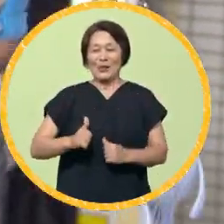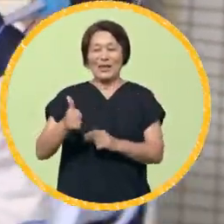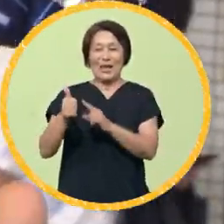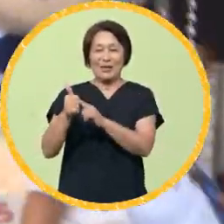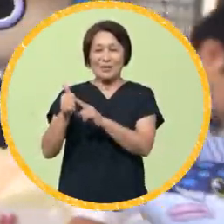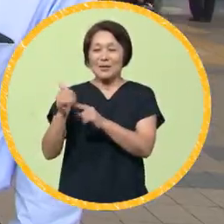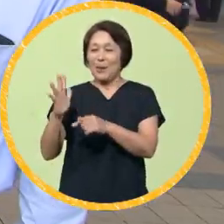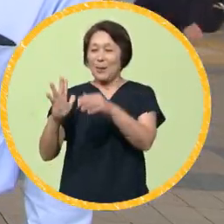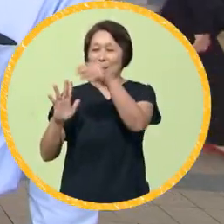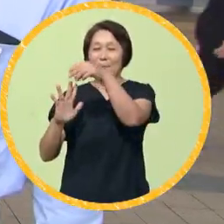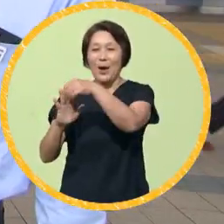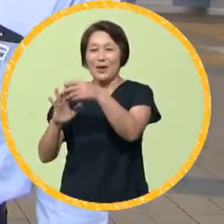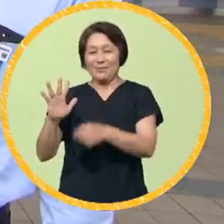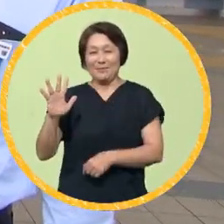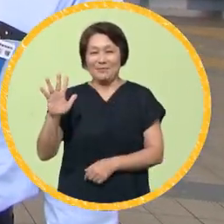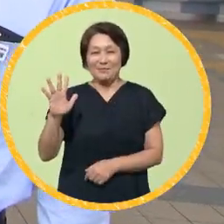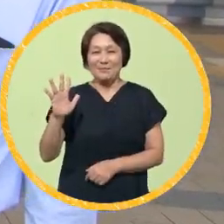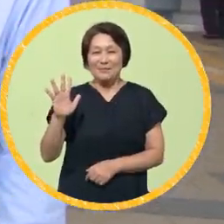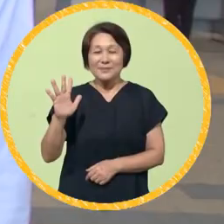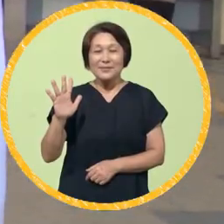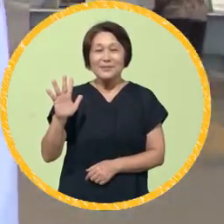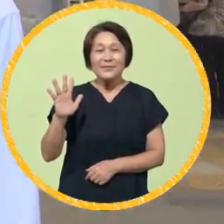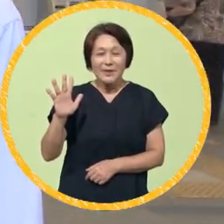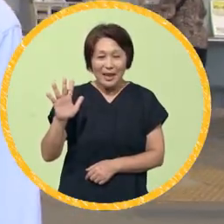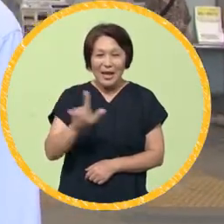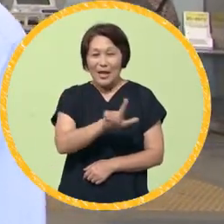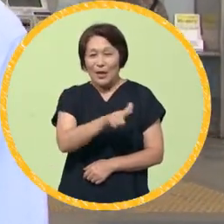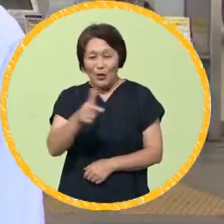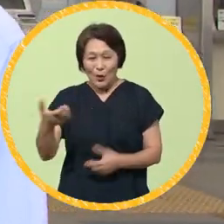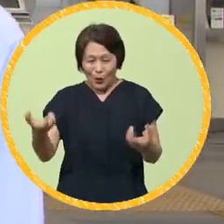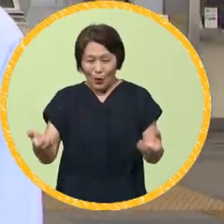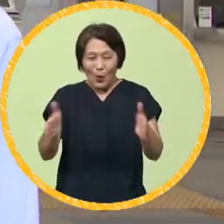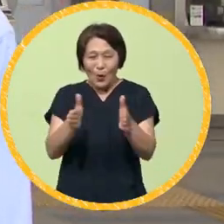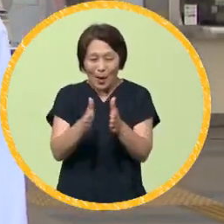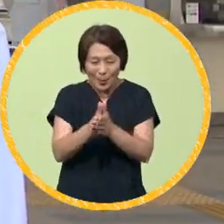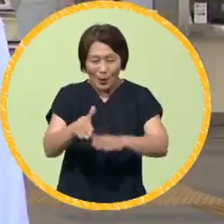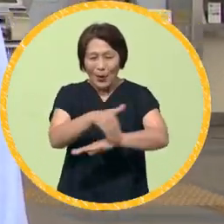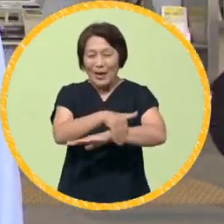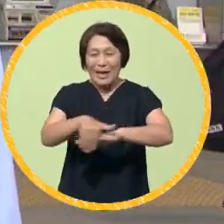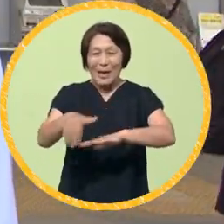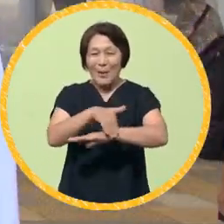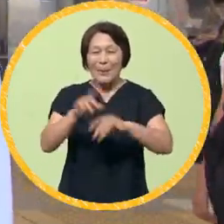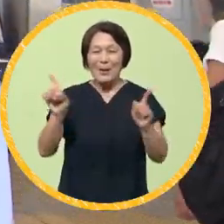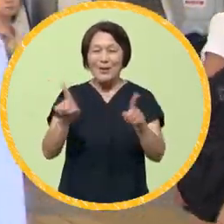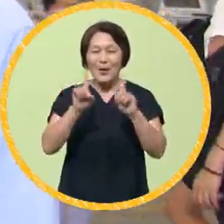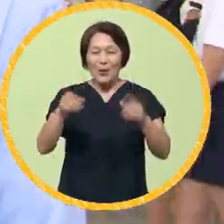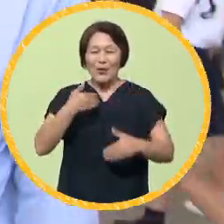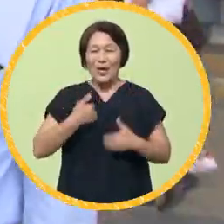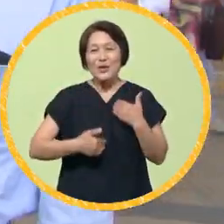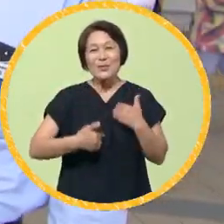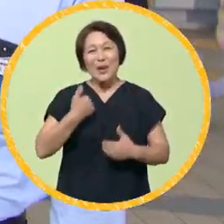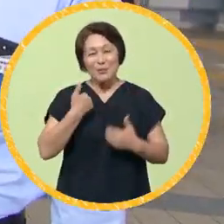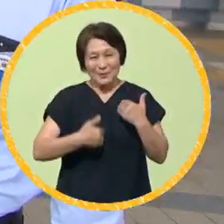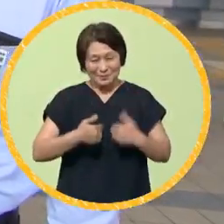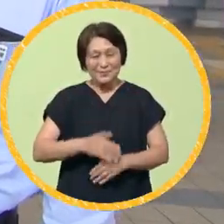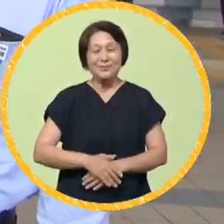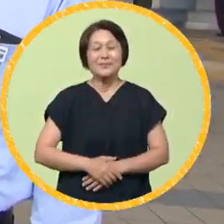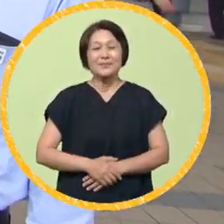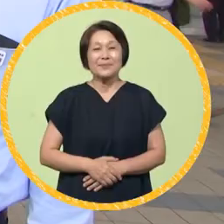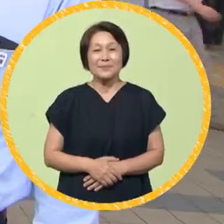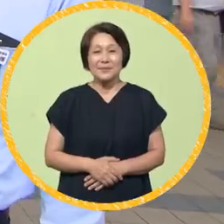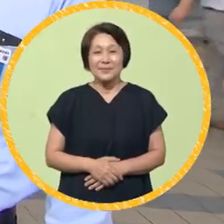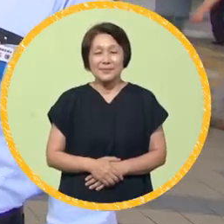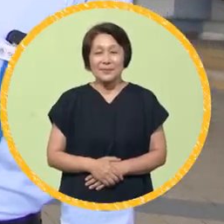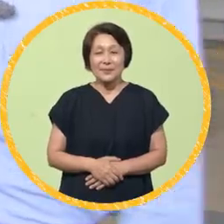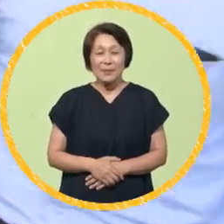ィと 指人形をつけて、 はい、 いろいろコラボイベントを楽しむのも そうです、ね、 はい、ポイントですね。 ぜひ巡っていただければと思っております。 あと